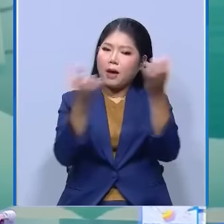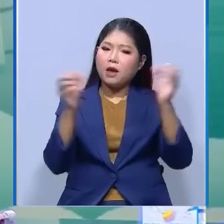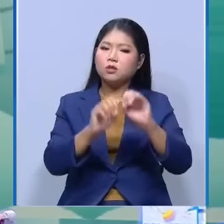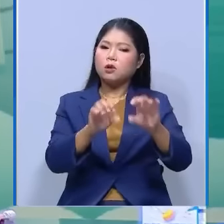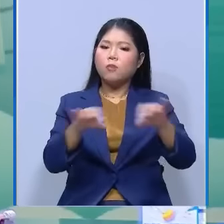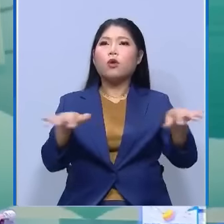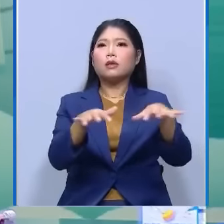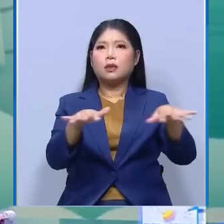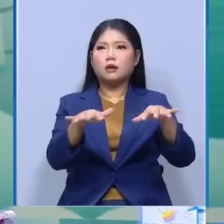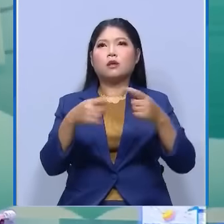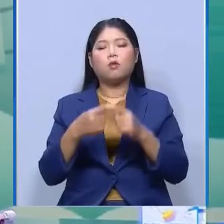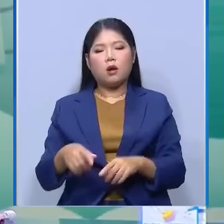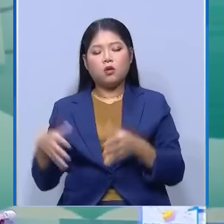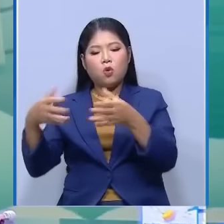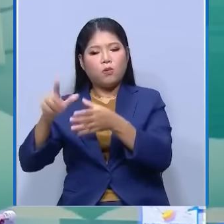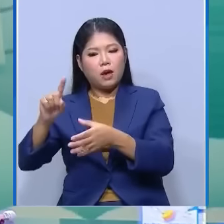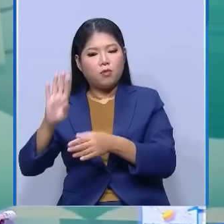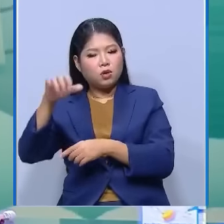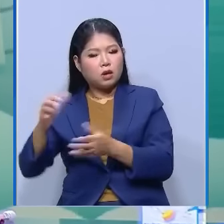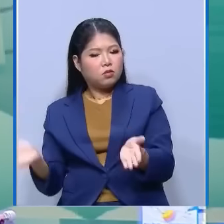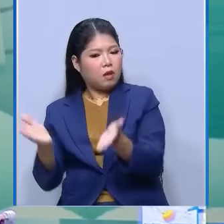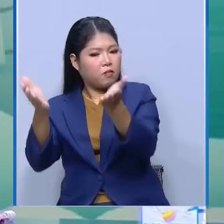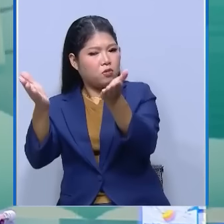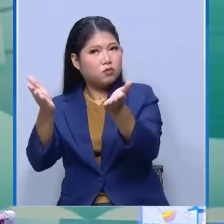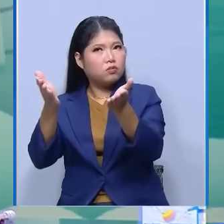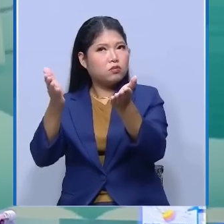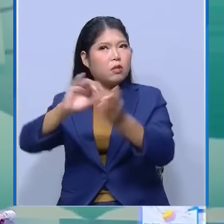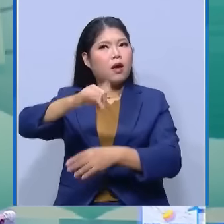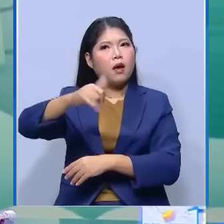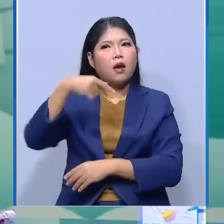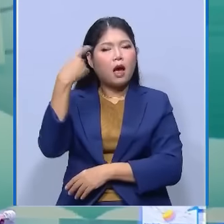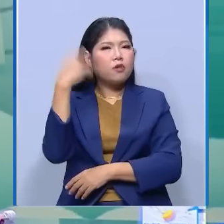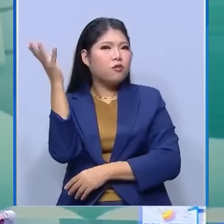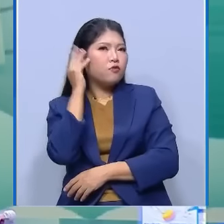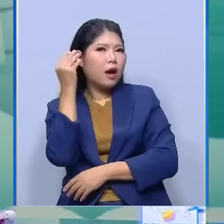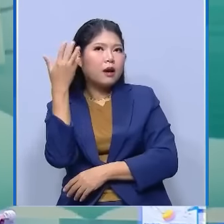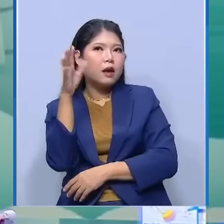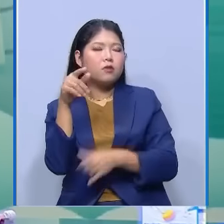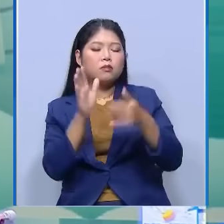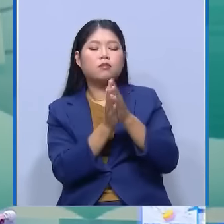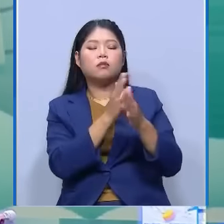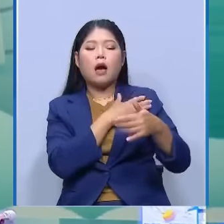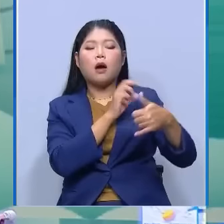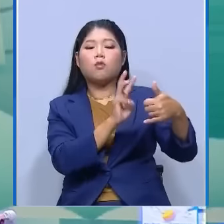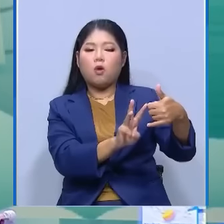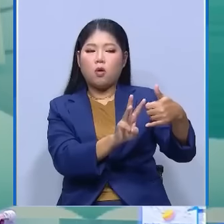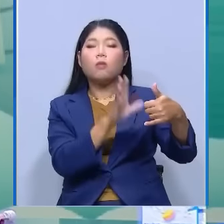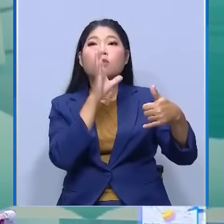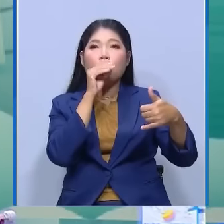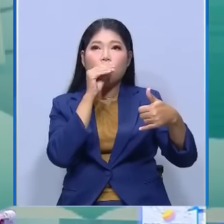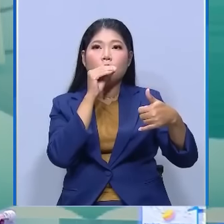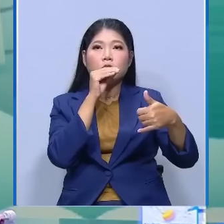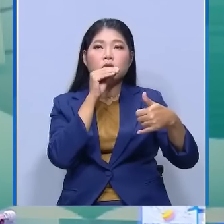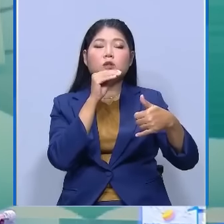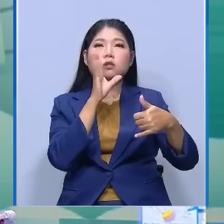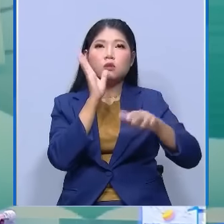ก็ดูแบบเหมือนเป็นการอวยบริษัทดีไอคอนระดับหนึ่งคือใครฟังเนาะด้วยความที่ท่านเองก็เป็นพระนักพูดที่อยู่มานานเนี่ยนะ